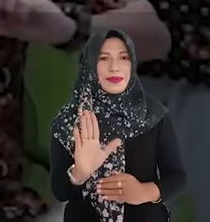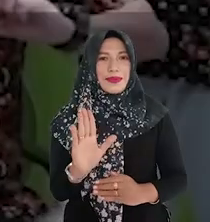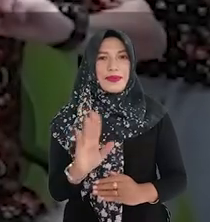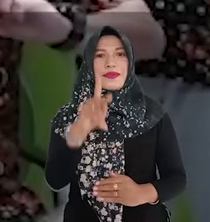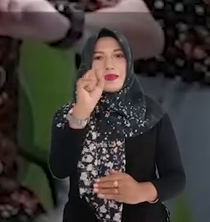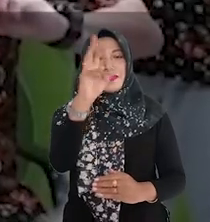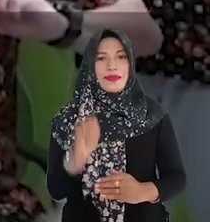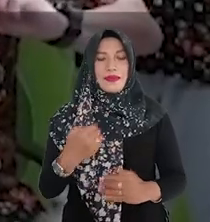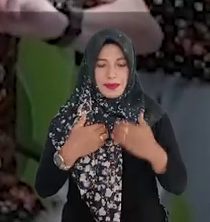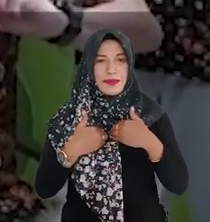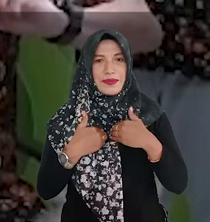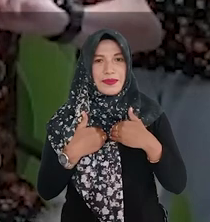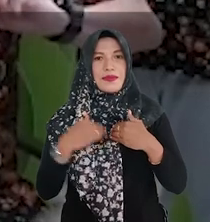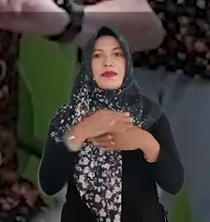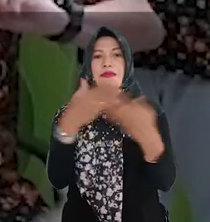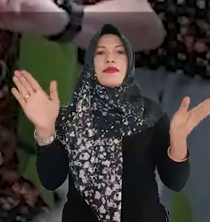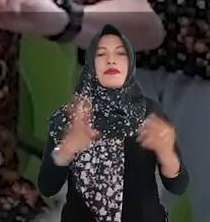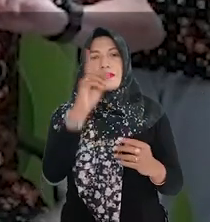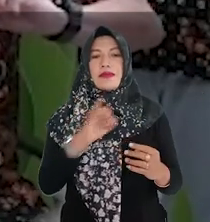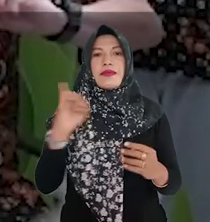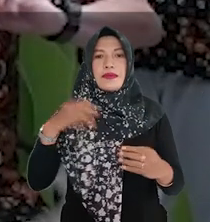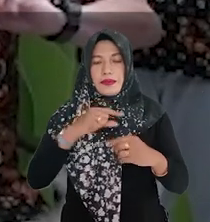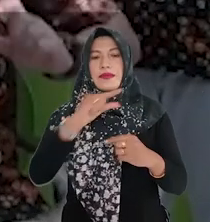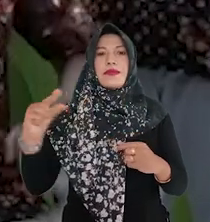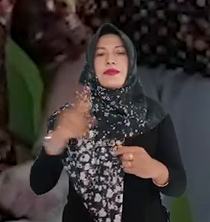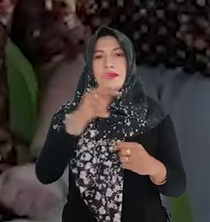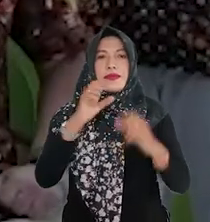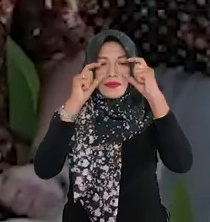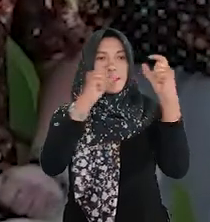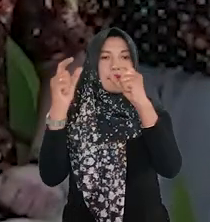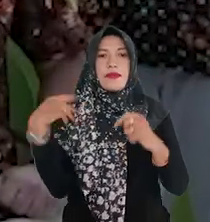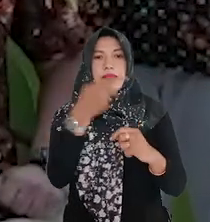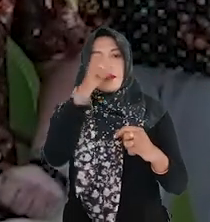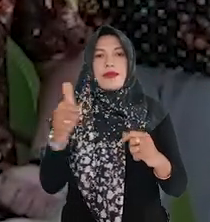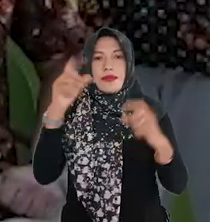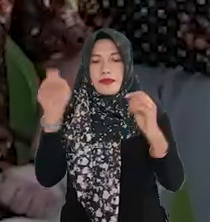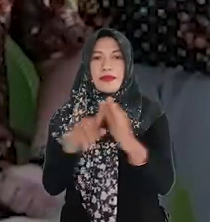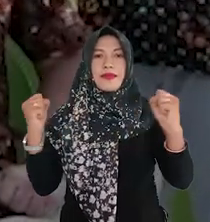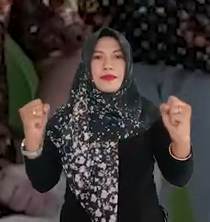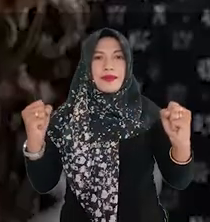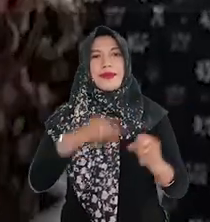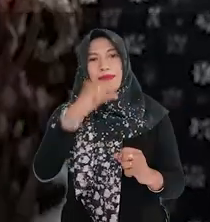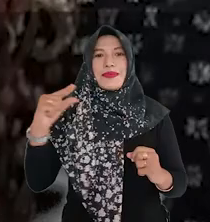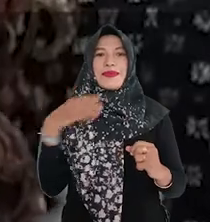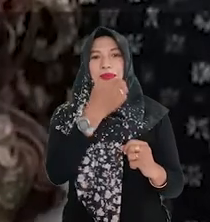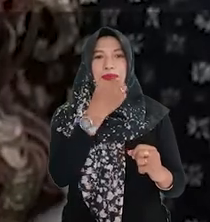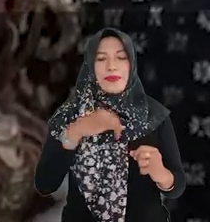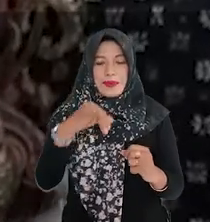5 qmdj jantung hilangkan dominasi penggunaan cat lab dan alat kesehatan